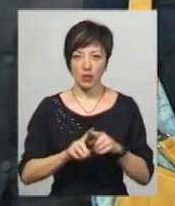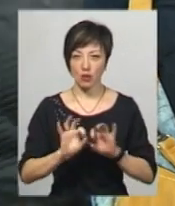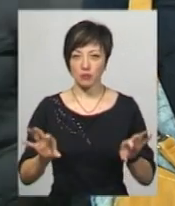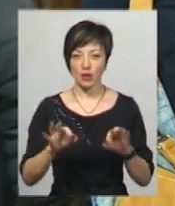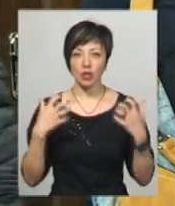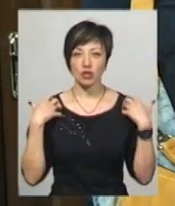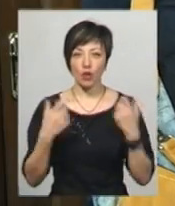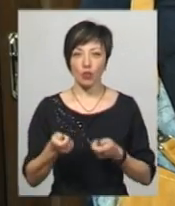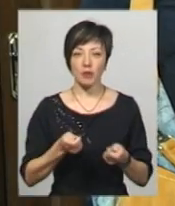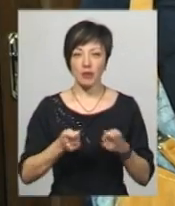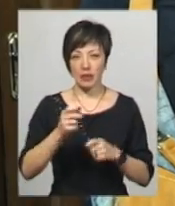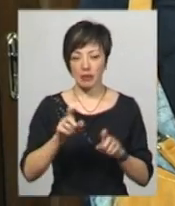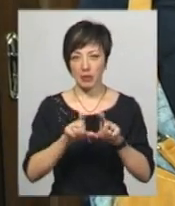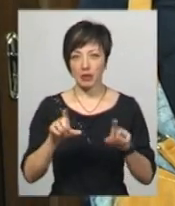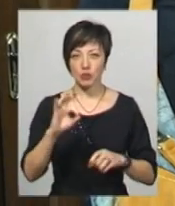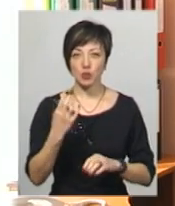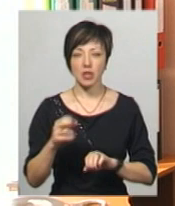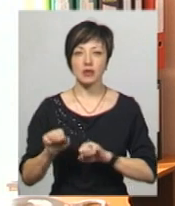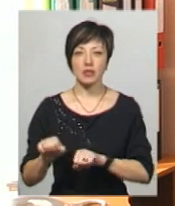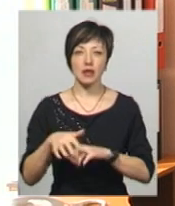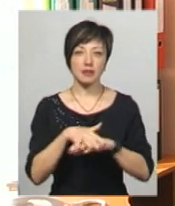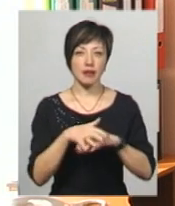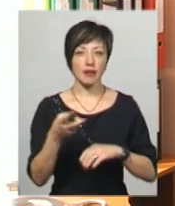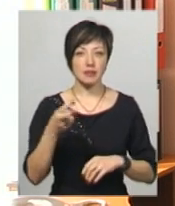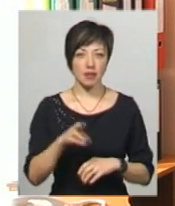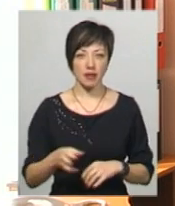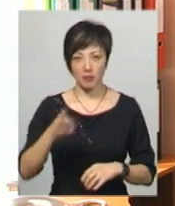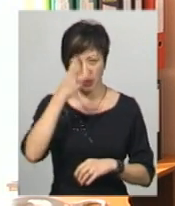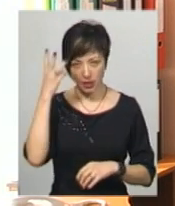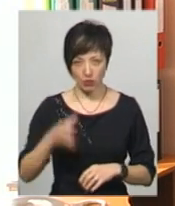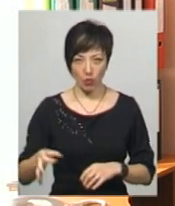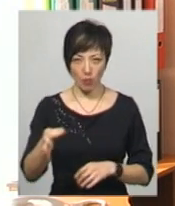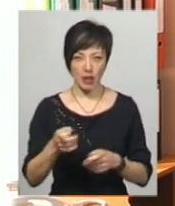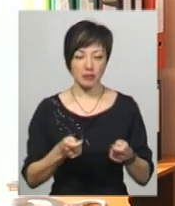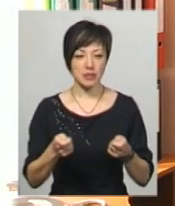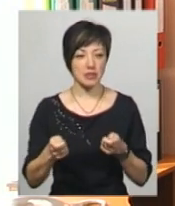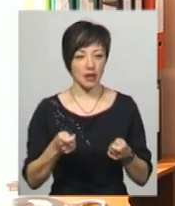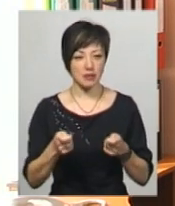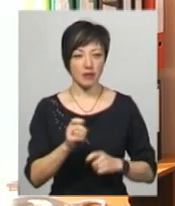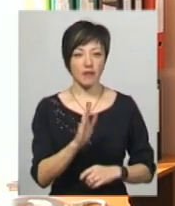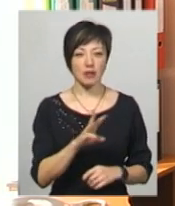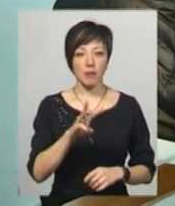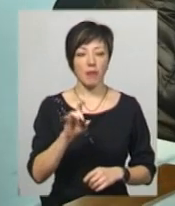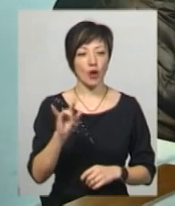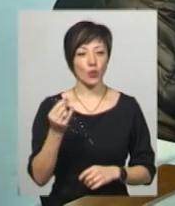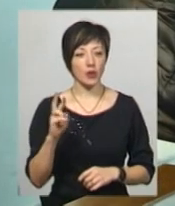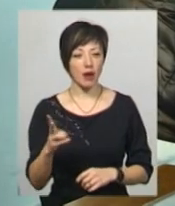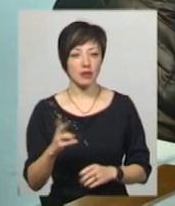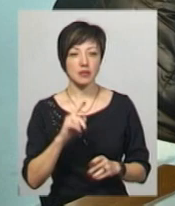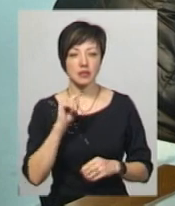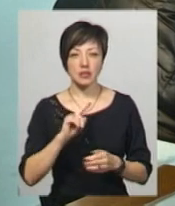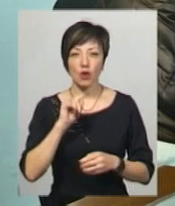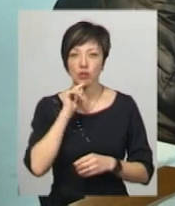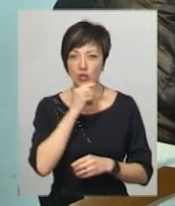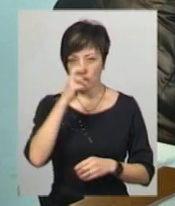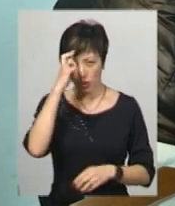розповідає начальник управління Департаменту соціального захисту населення Хмельницької облдержадміністрації Вадим Маруняк. Заощадження